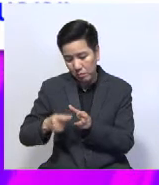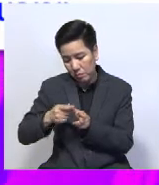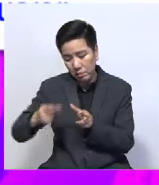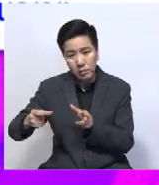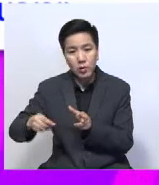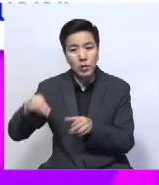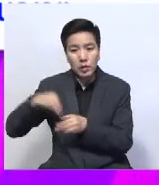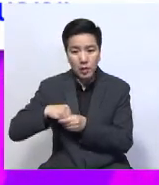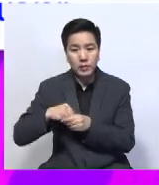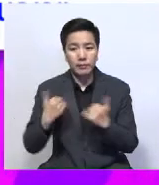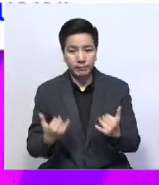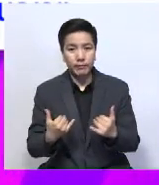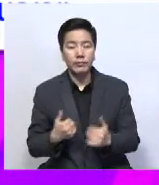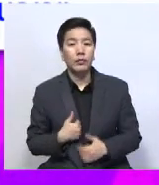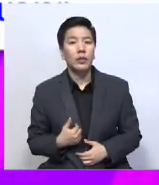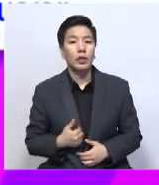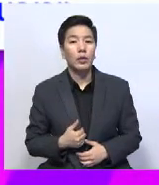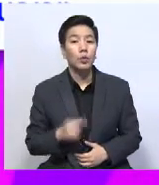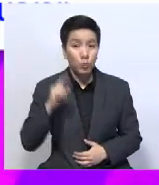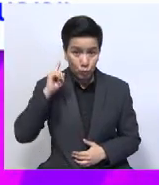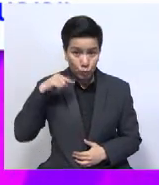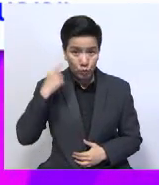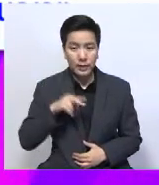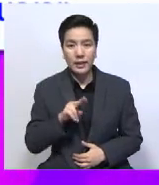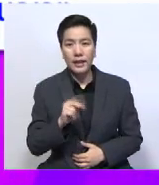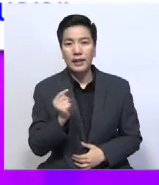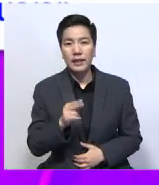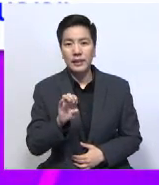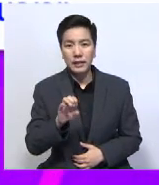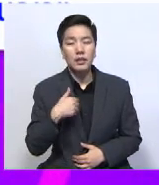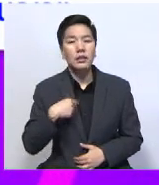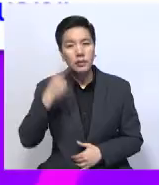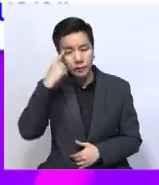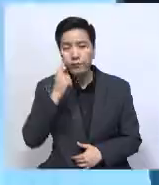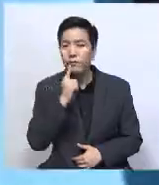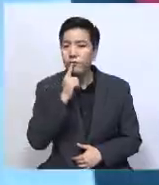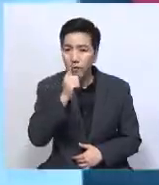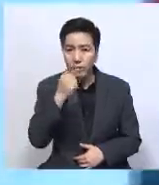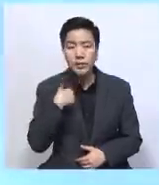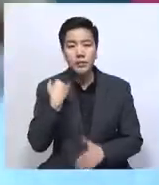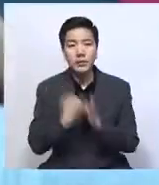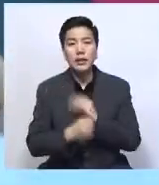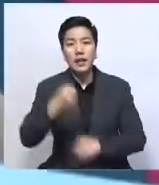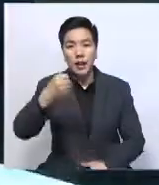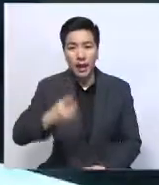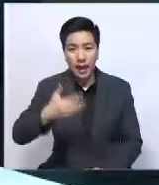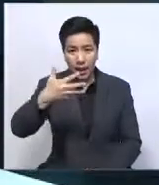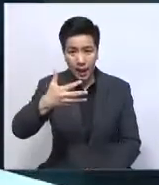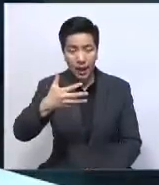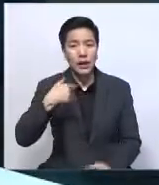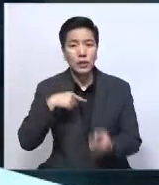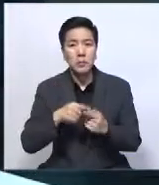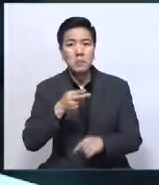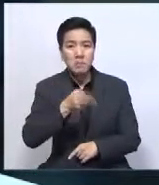ครองโดยไม่ได้รับอนุญาตค่ะ ส่วนตัวของนางณัฐธีเรียมแสนนะครับก็ตอนนี้มีความเห็นสั่งฟ้อง5ข้อหานะครับก็คือร่